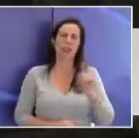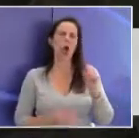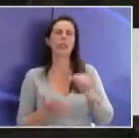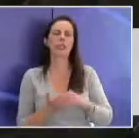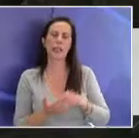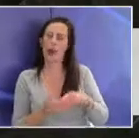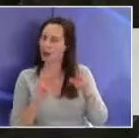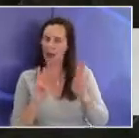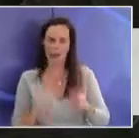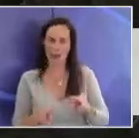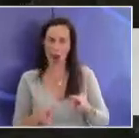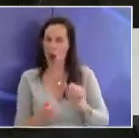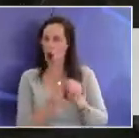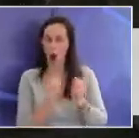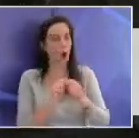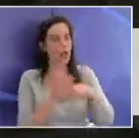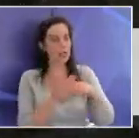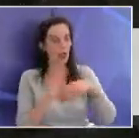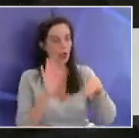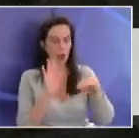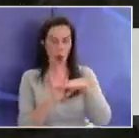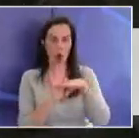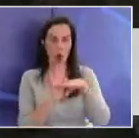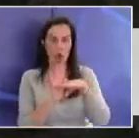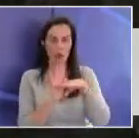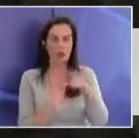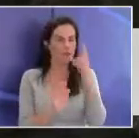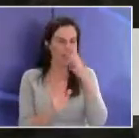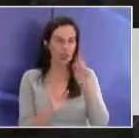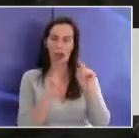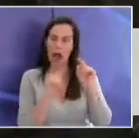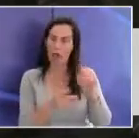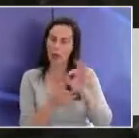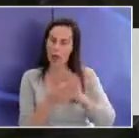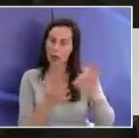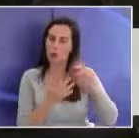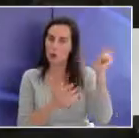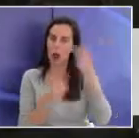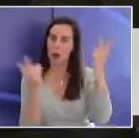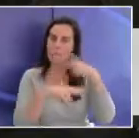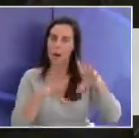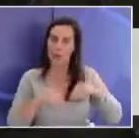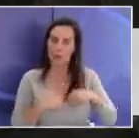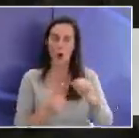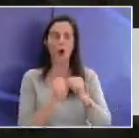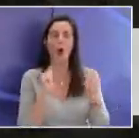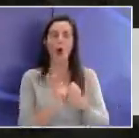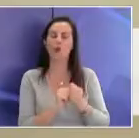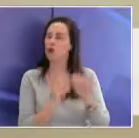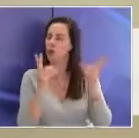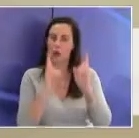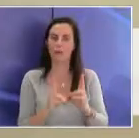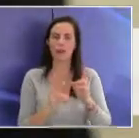סיבה, ואפשר, כמו שאמרתי, או לתקן את החוק ולנסות להגיע לנוסח מוסכם, או פשוט שהוא יפקע. מה